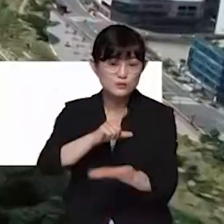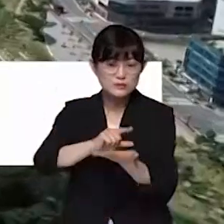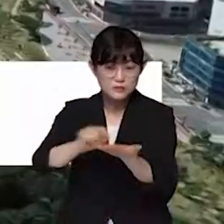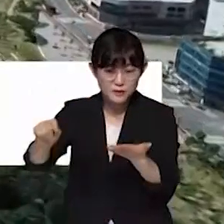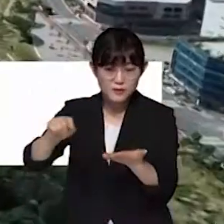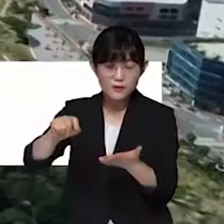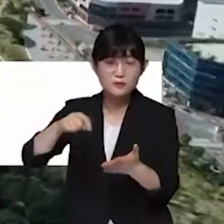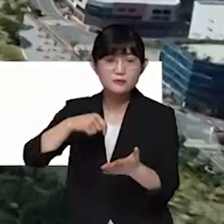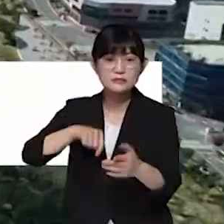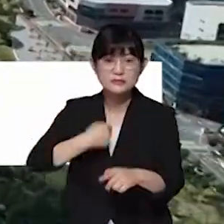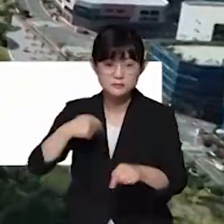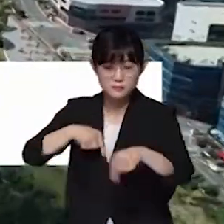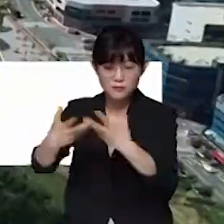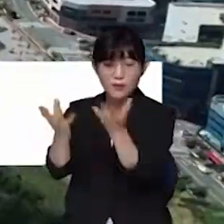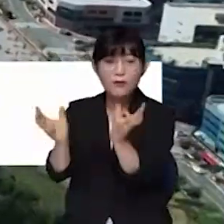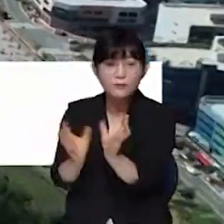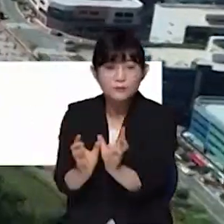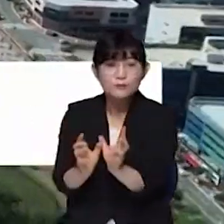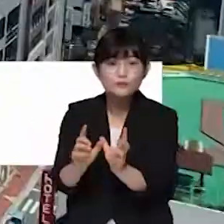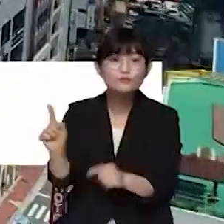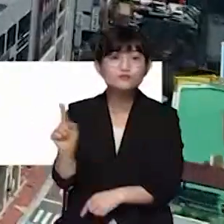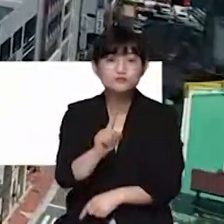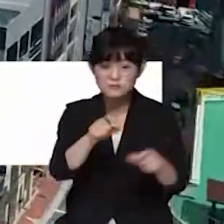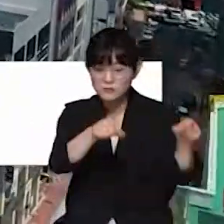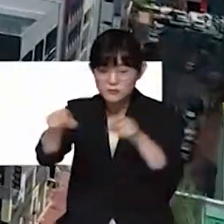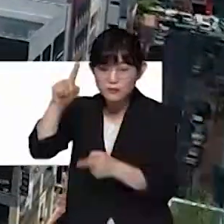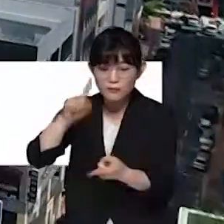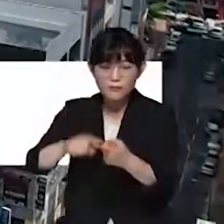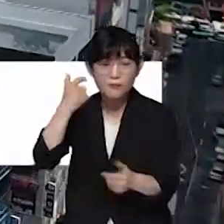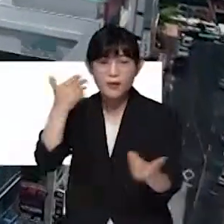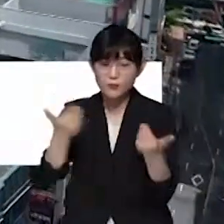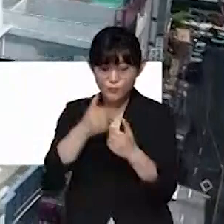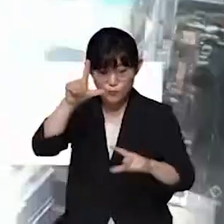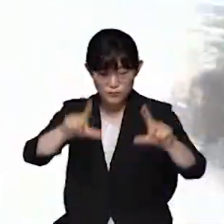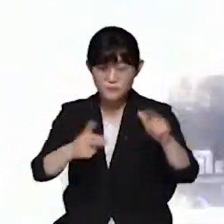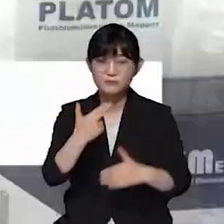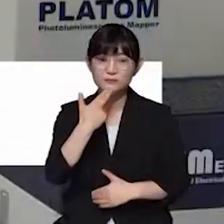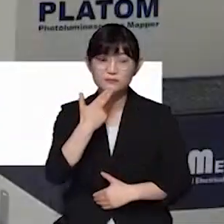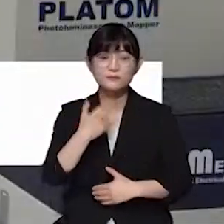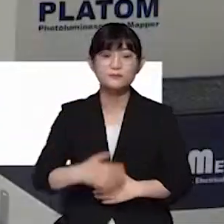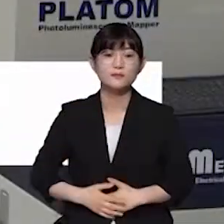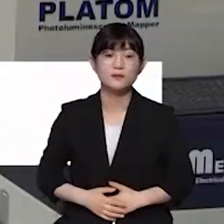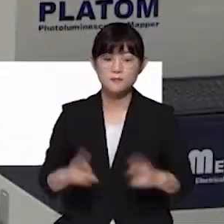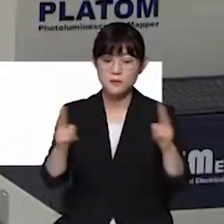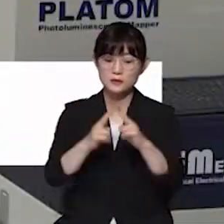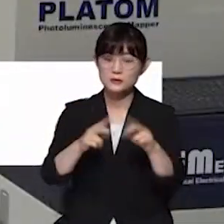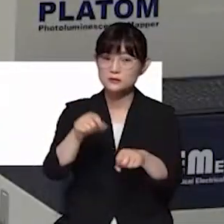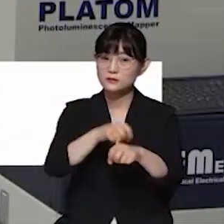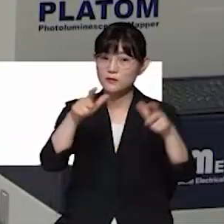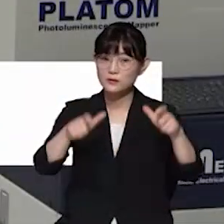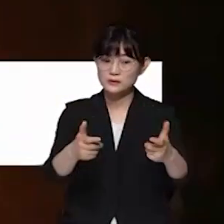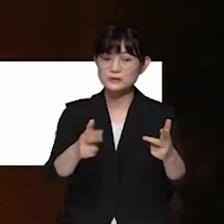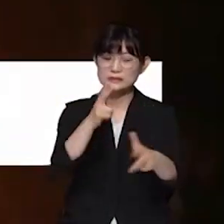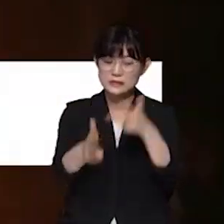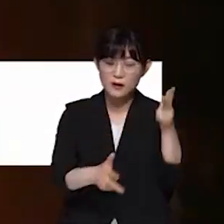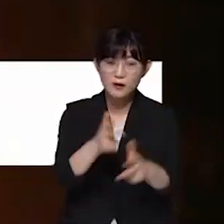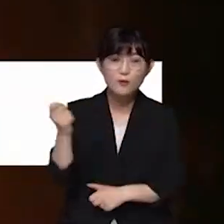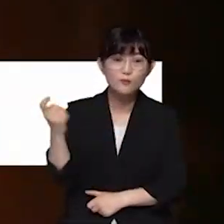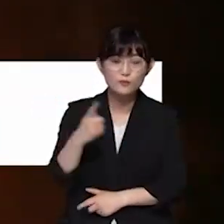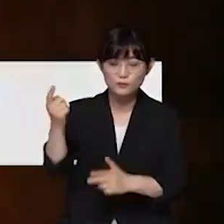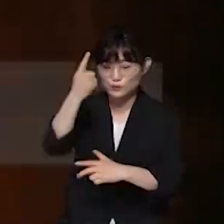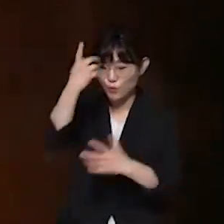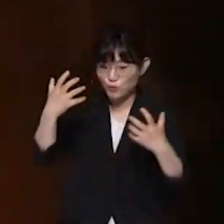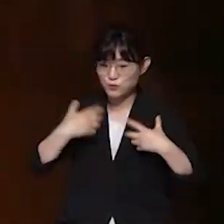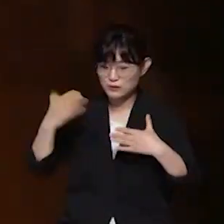비수도권 지자체들조차 별다른 입장을 내놓지 않고 있다는 겁니다. 반도체 특화단지 사업과 같이 정부의